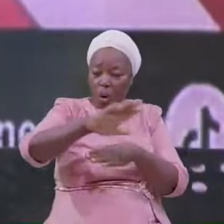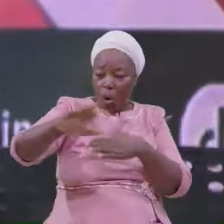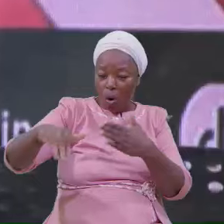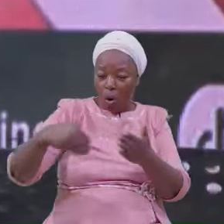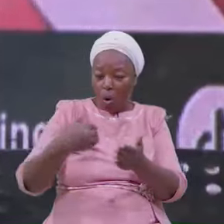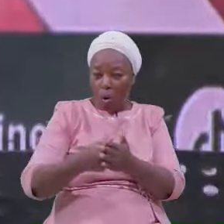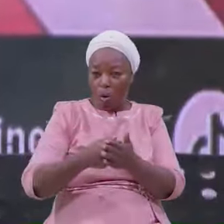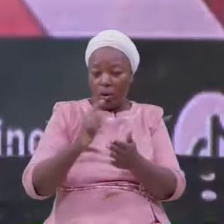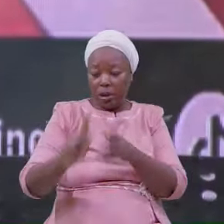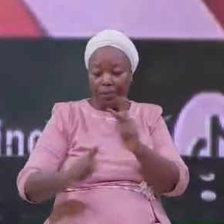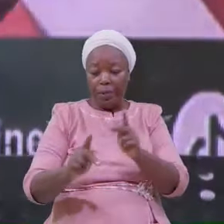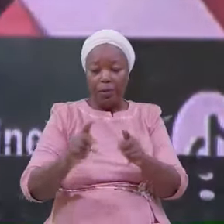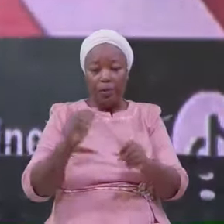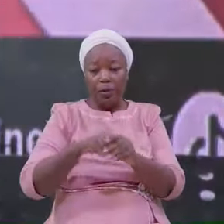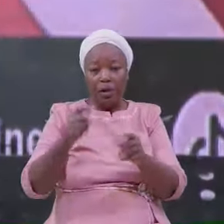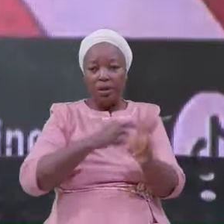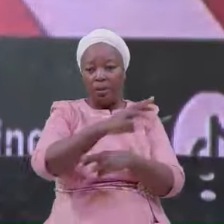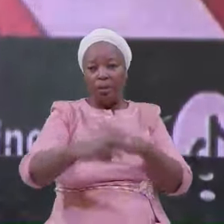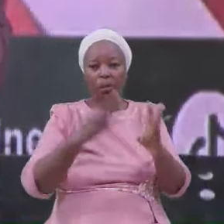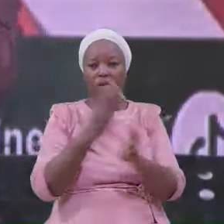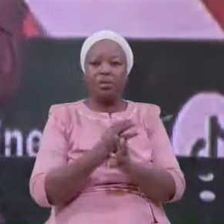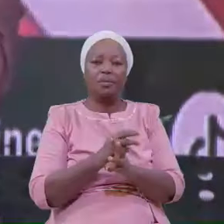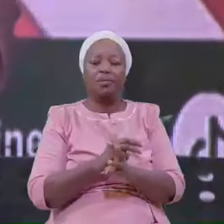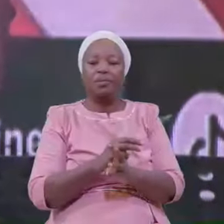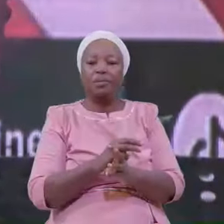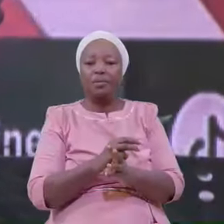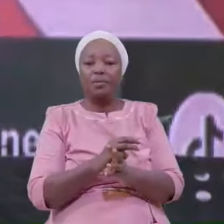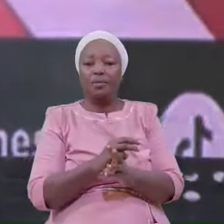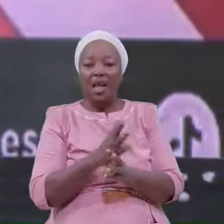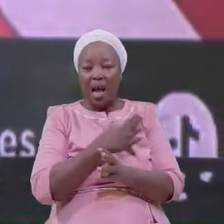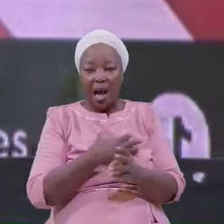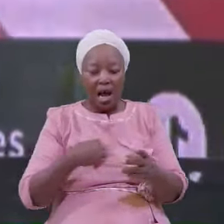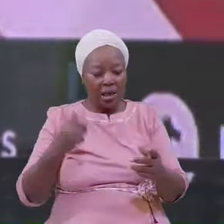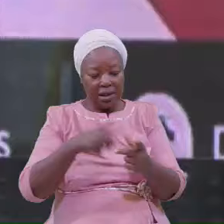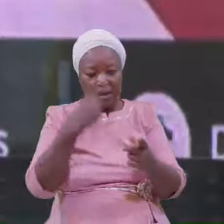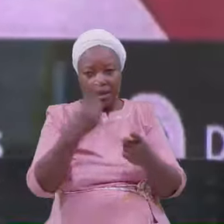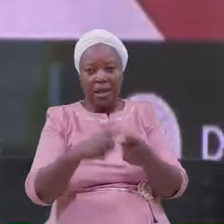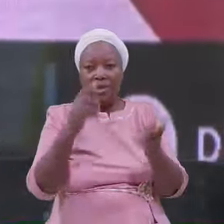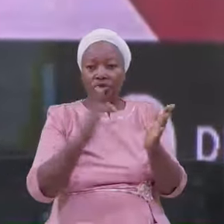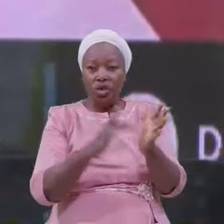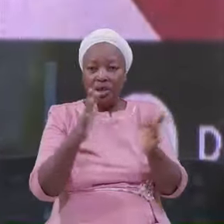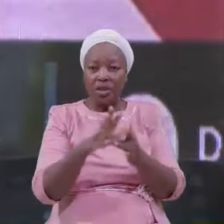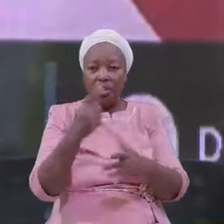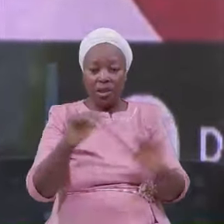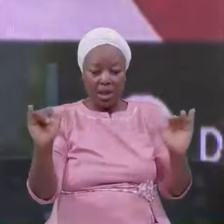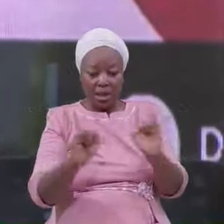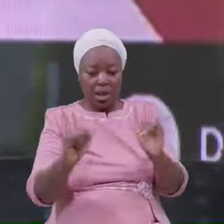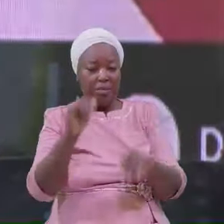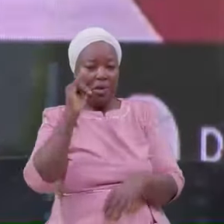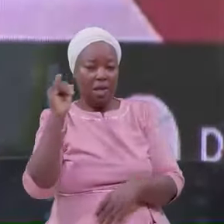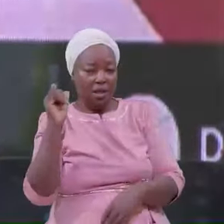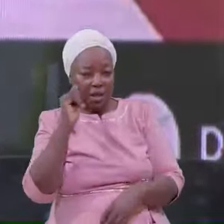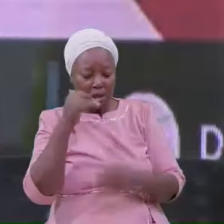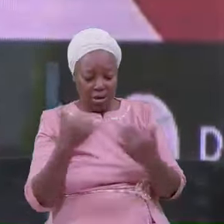the earth. Sa buong mundo. And then Jesus the same. Yesterday, today,